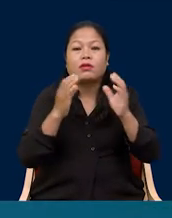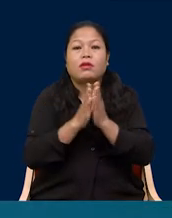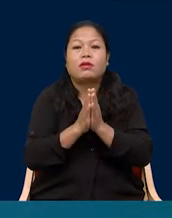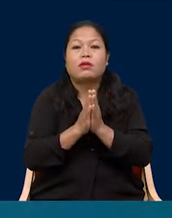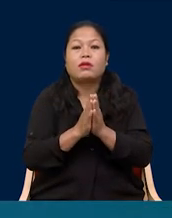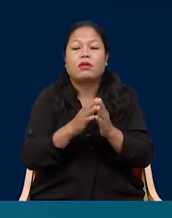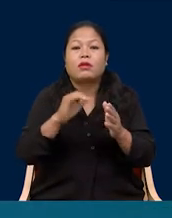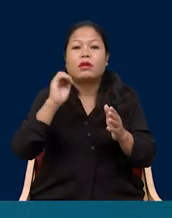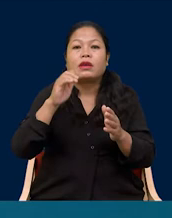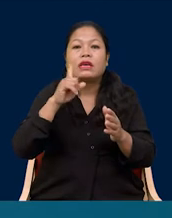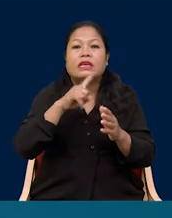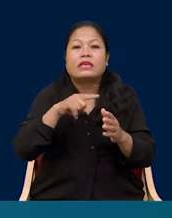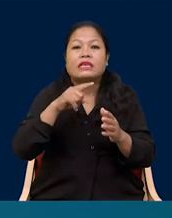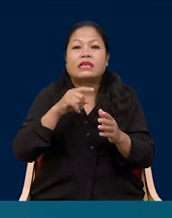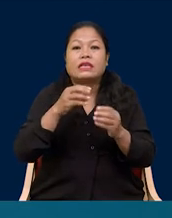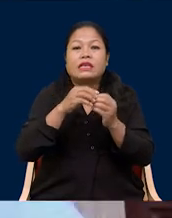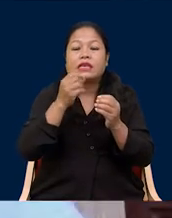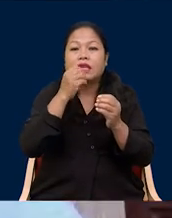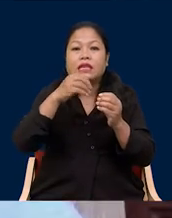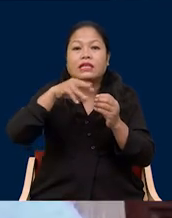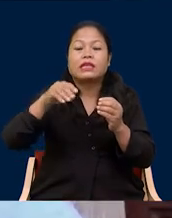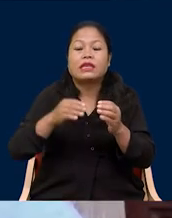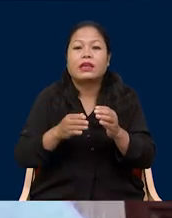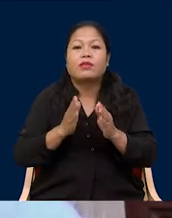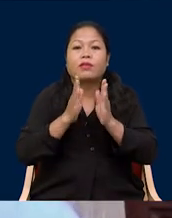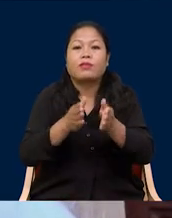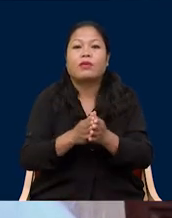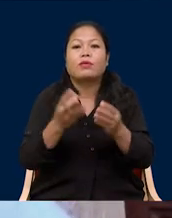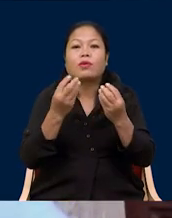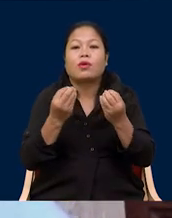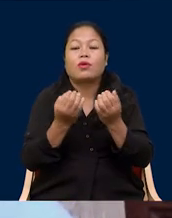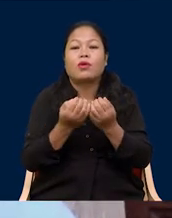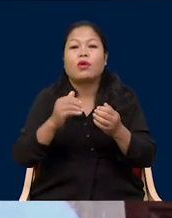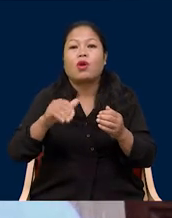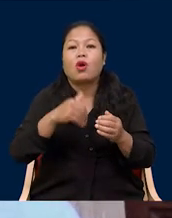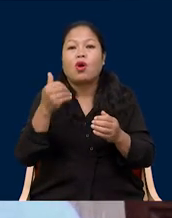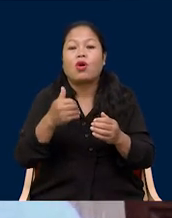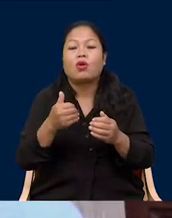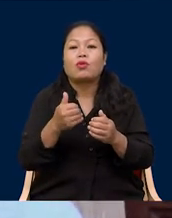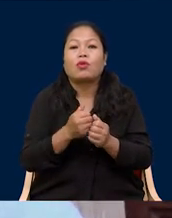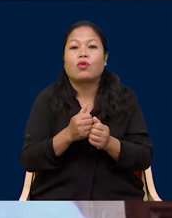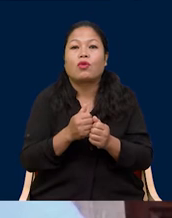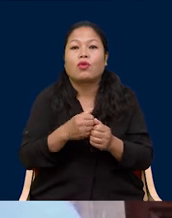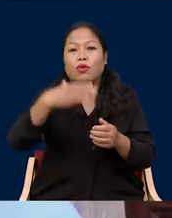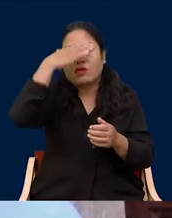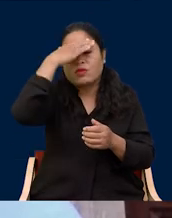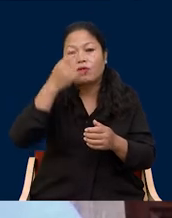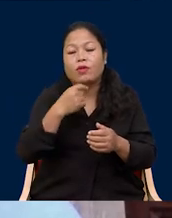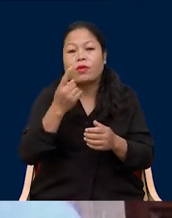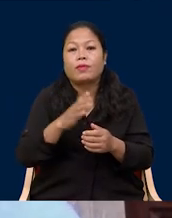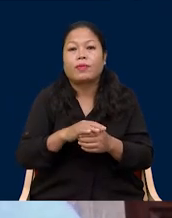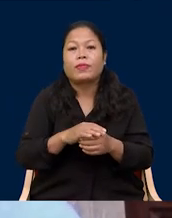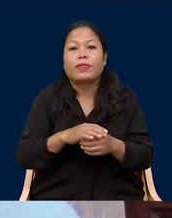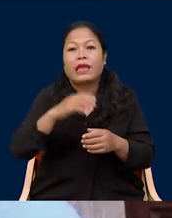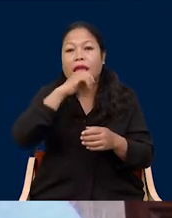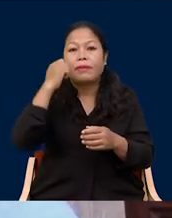इरिगेटेड सिँचाइको रूपमा चाहिँ हामीले कृषिहरू उत्पादन गर्नुपर्ने हुन्छ, त्यसले गर्दाखेरि अब अर्को उपाय चाहिँ अर्को समस्या